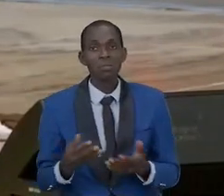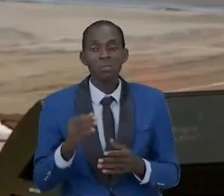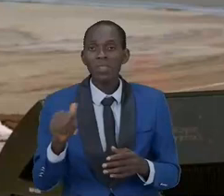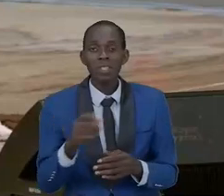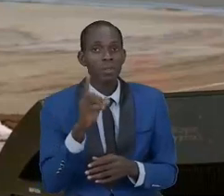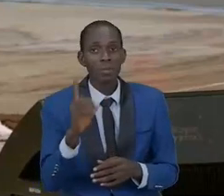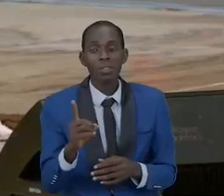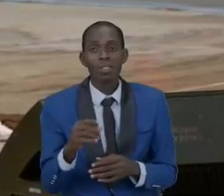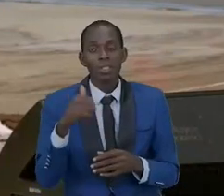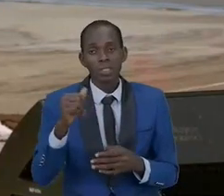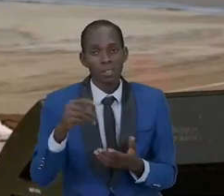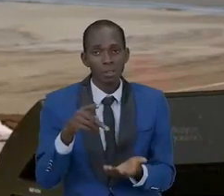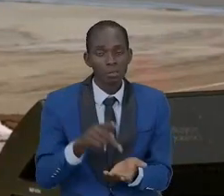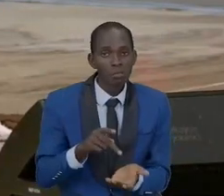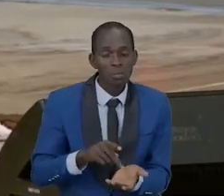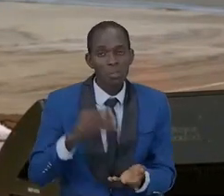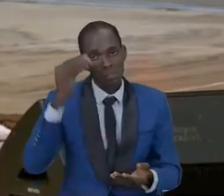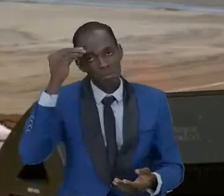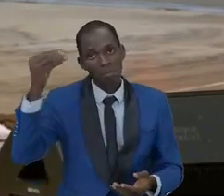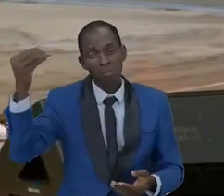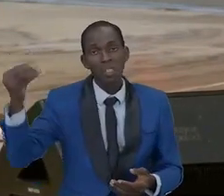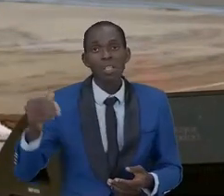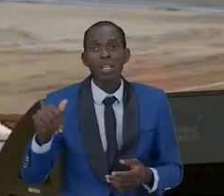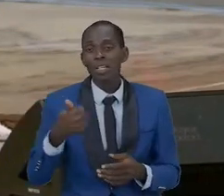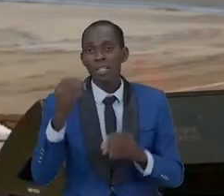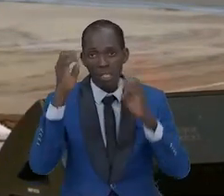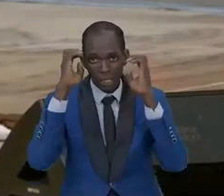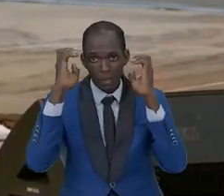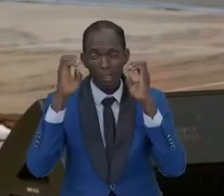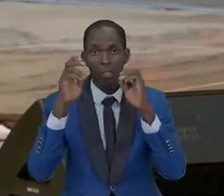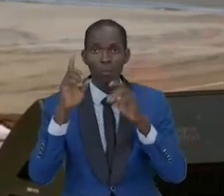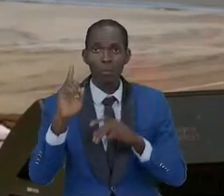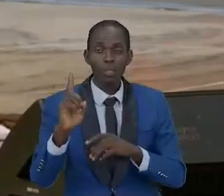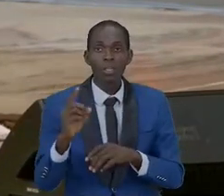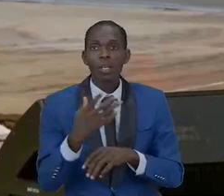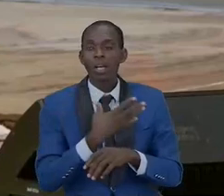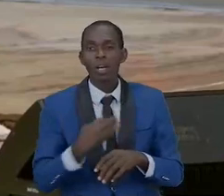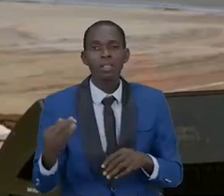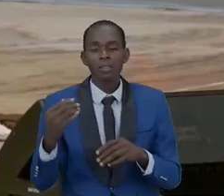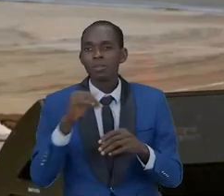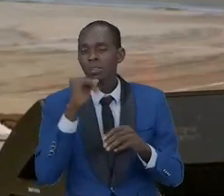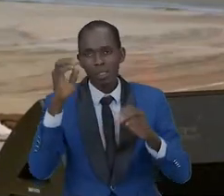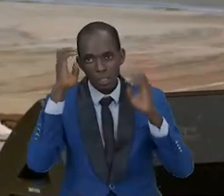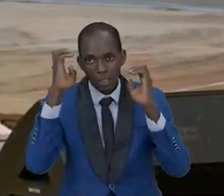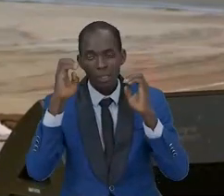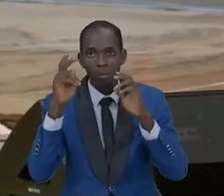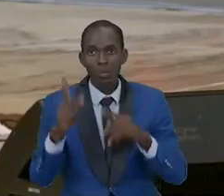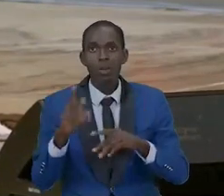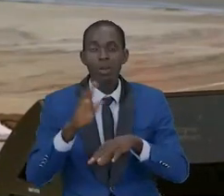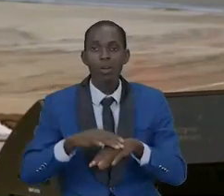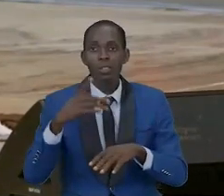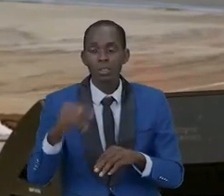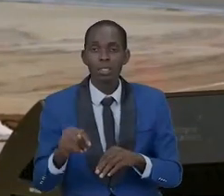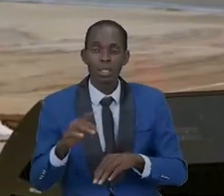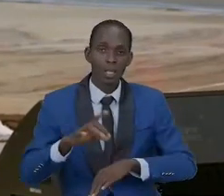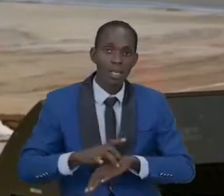philosophe ainsi que un psychologue un homme instruit un illettré à la face de la